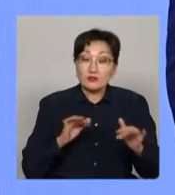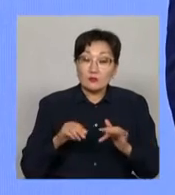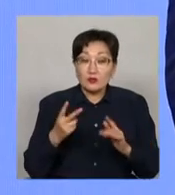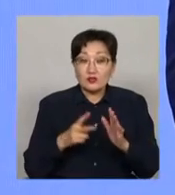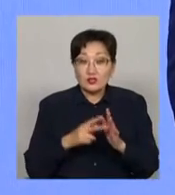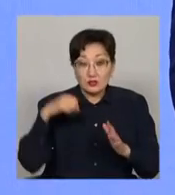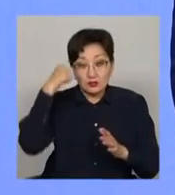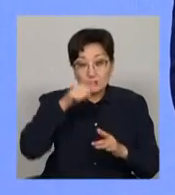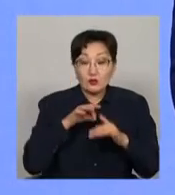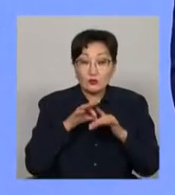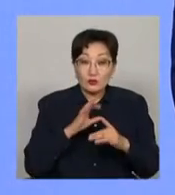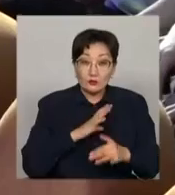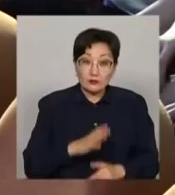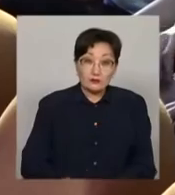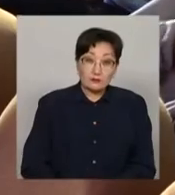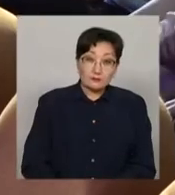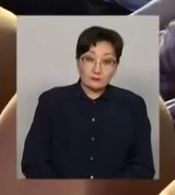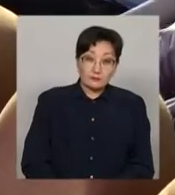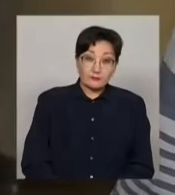жыл қатарынан өткізіліп отыр.